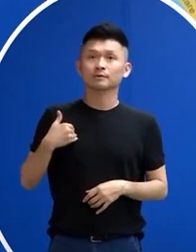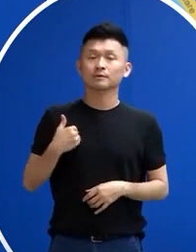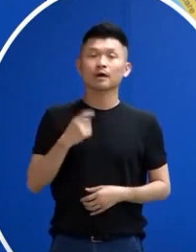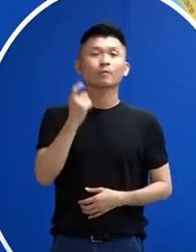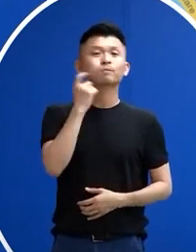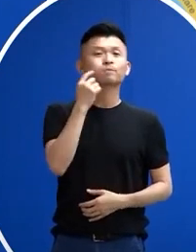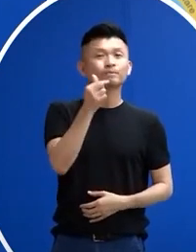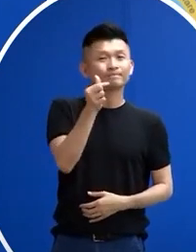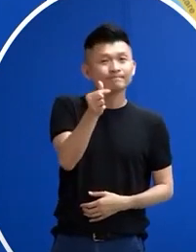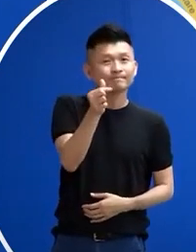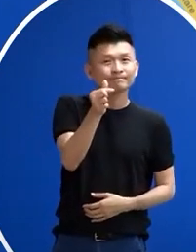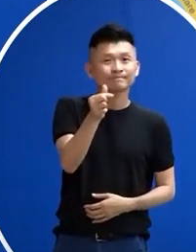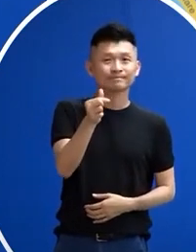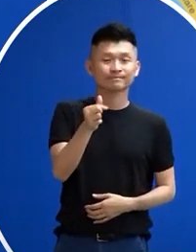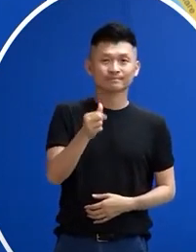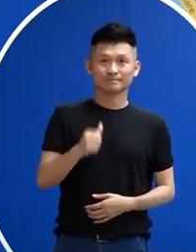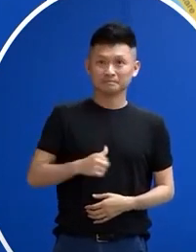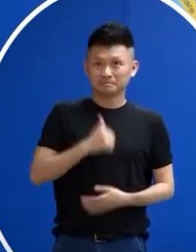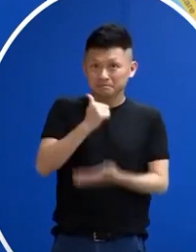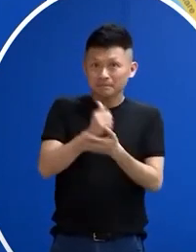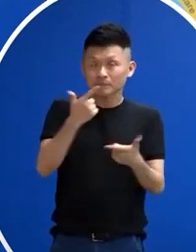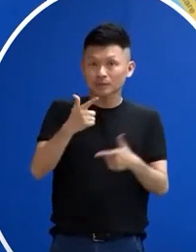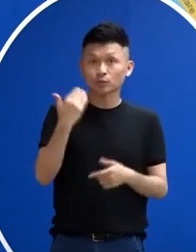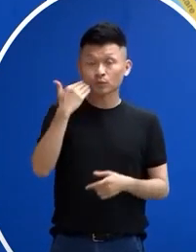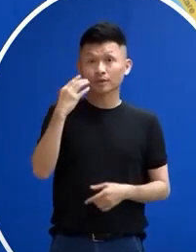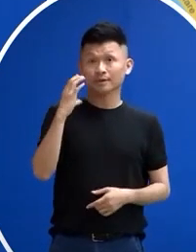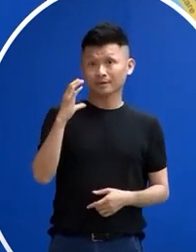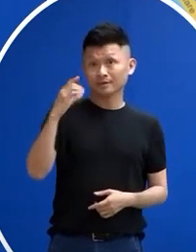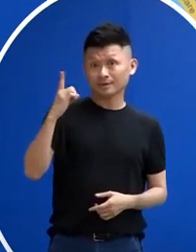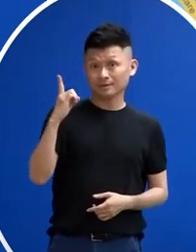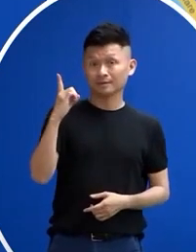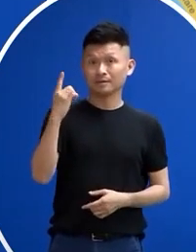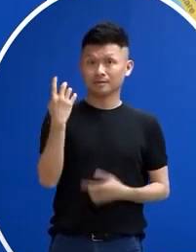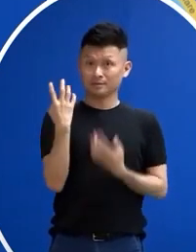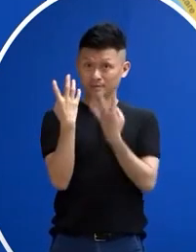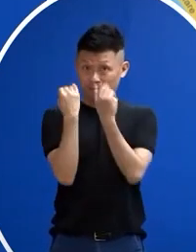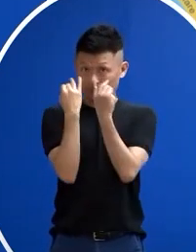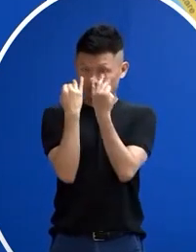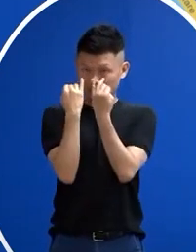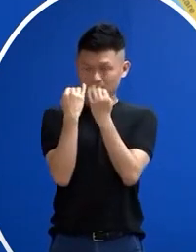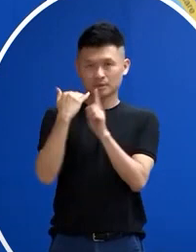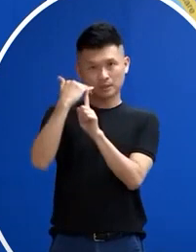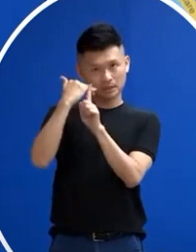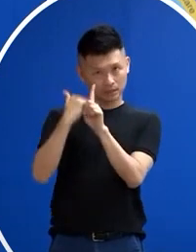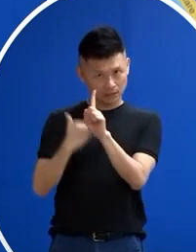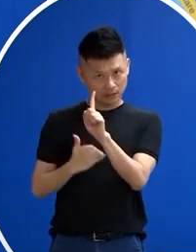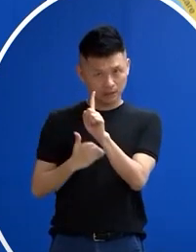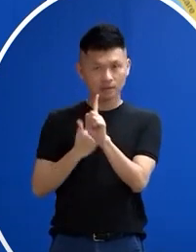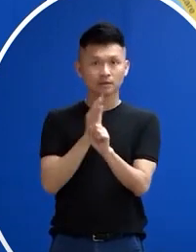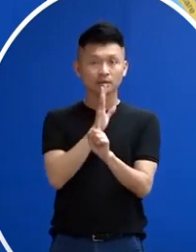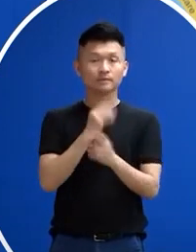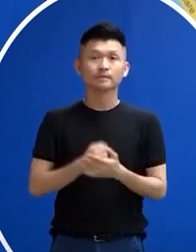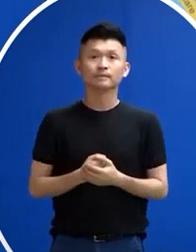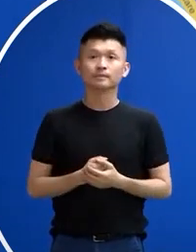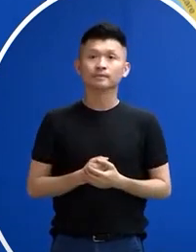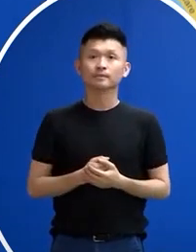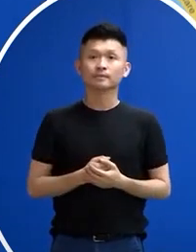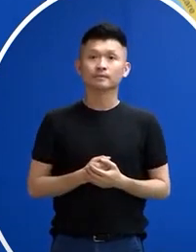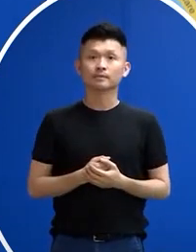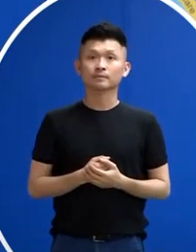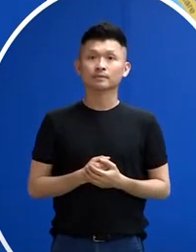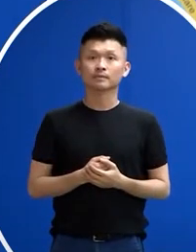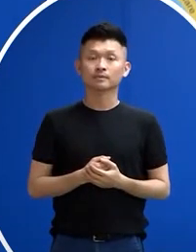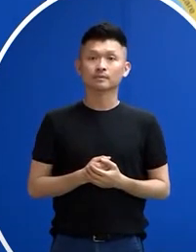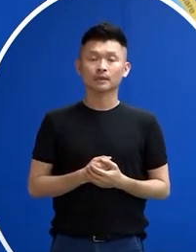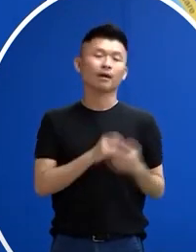假阳性的可能，或者说如果他的 CT 值是属于比较这个低的齁，那表示说他这个可能是比